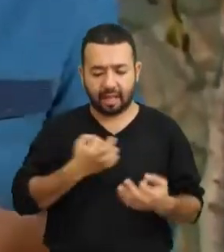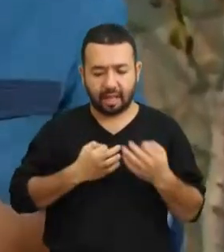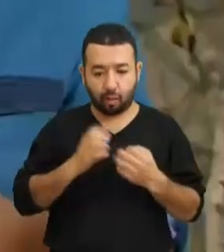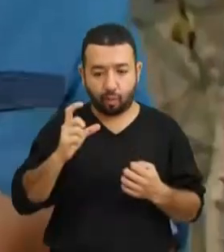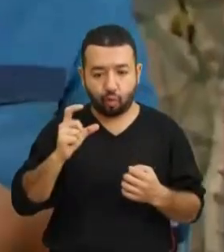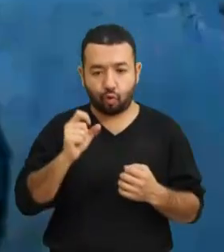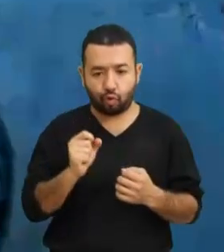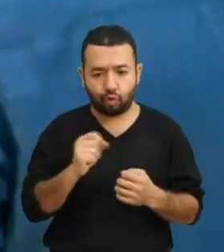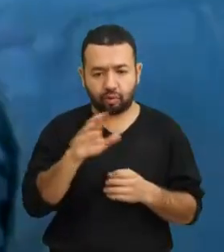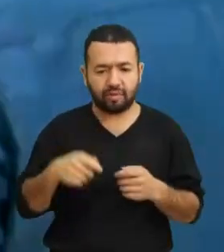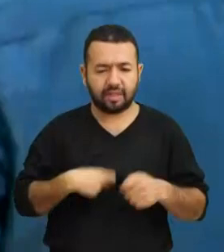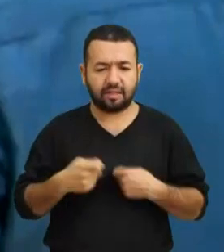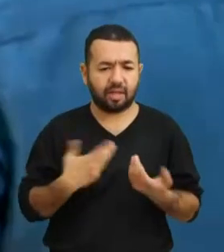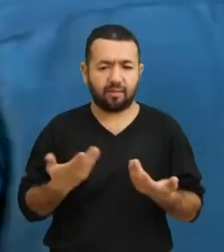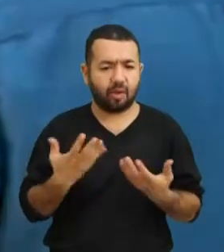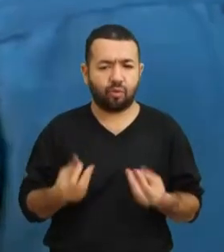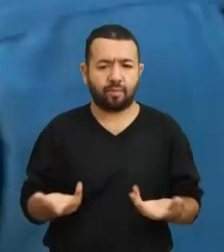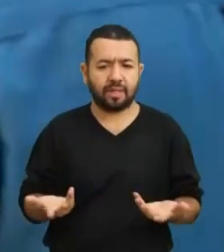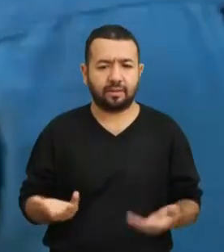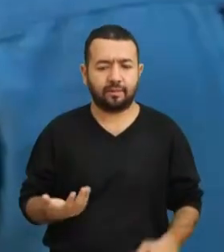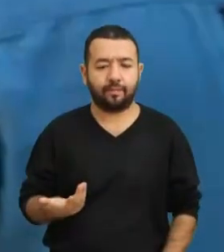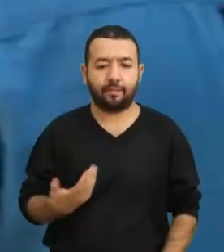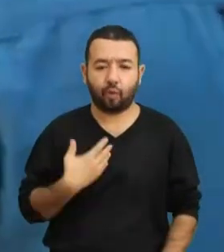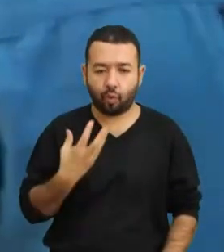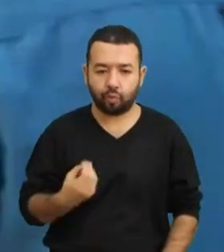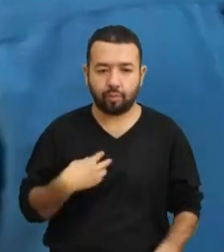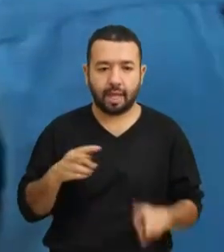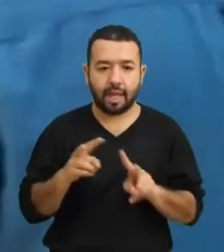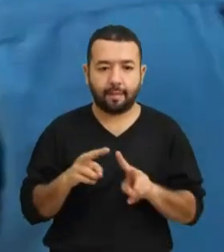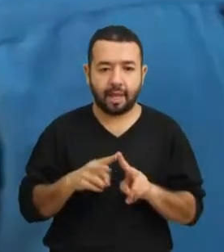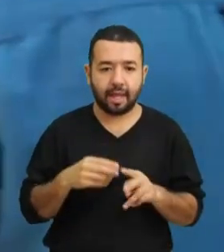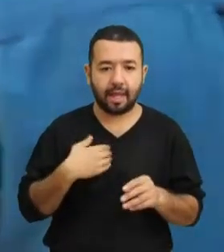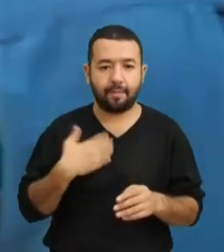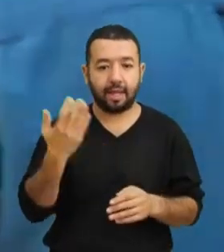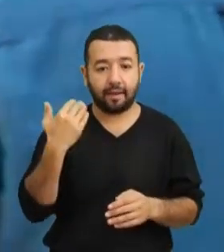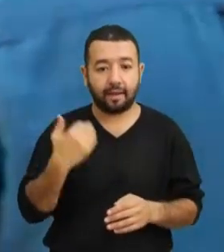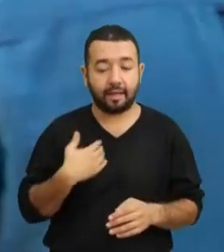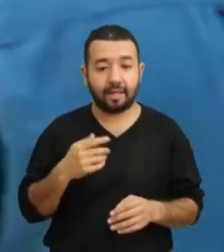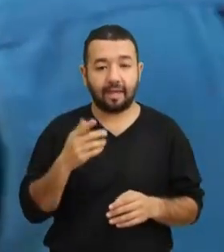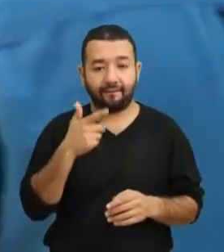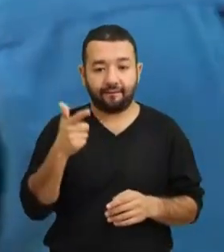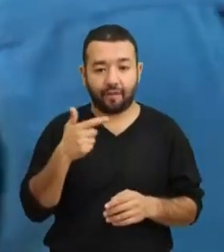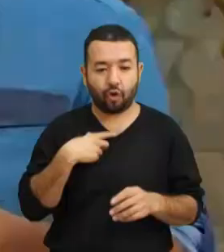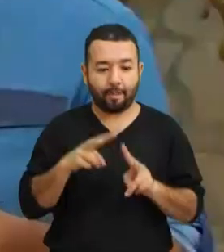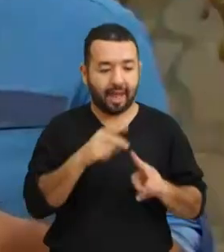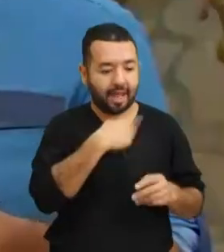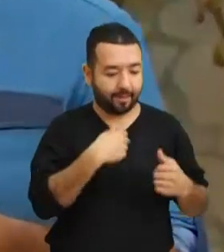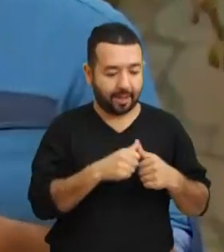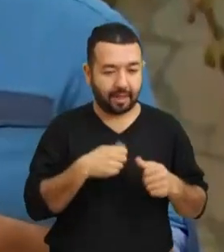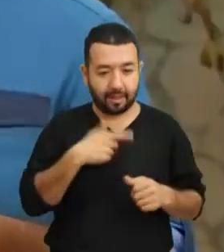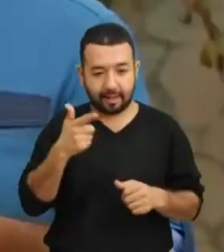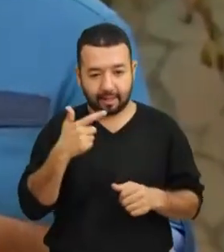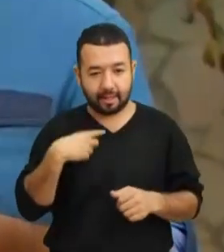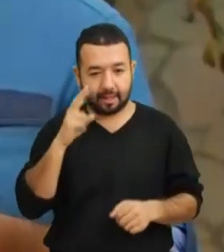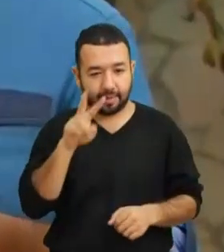ne saçmalıyorsun sen ya? Olur mu efendim, biz hala Meryem'le ileri geri dondurup o kareleri tekrar tekrar